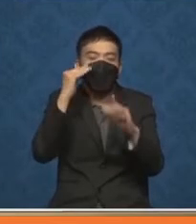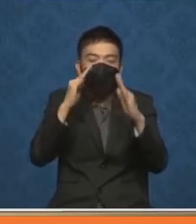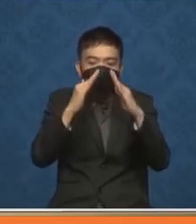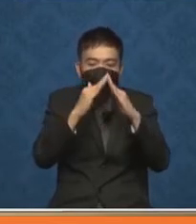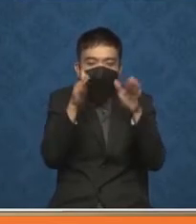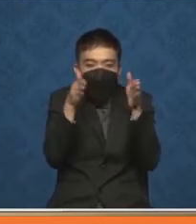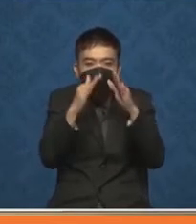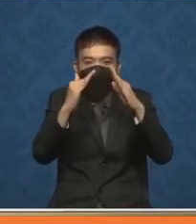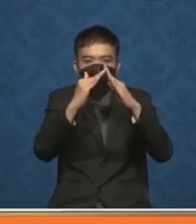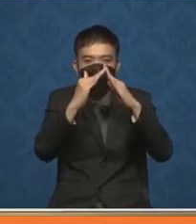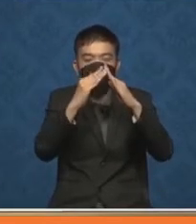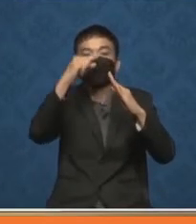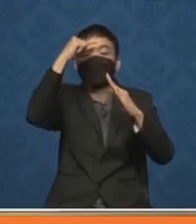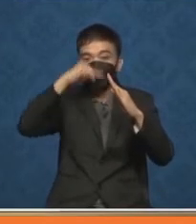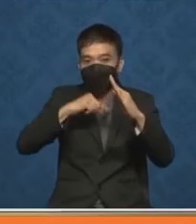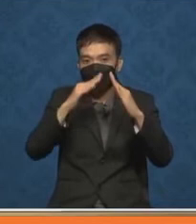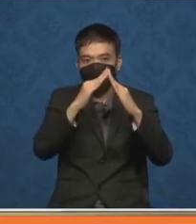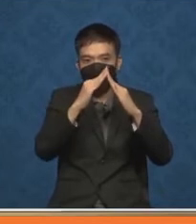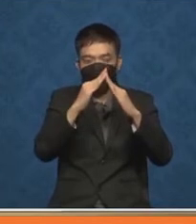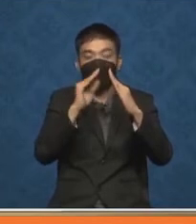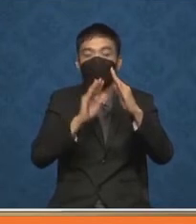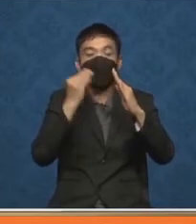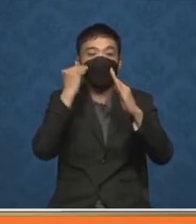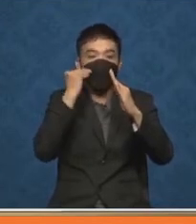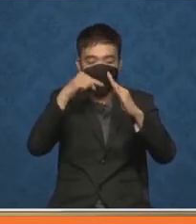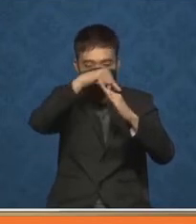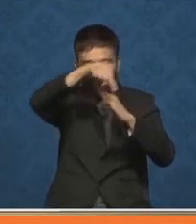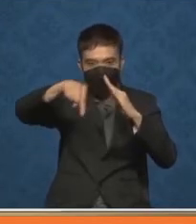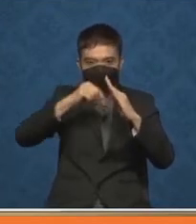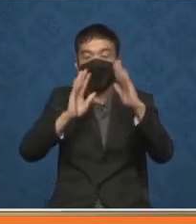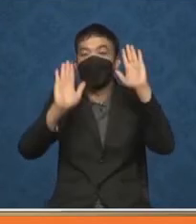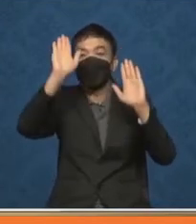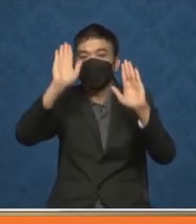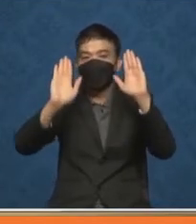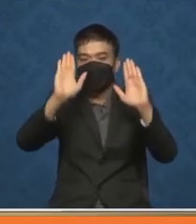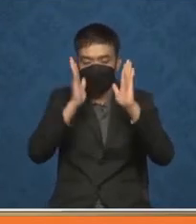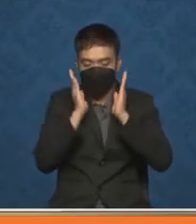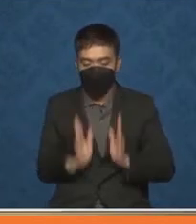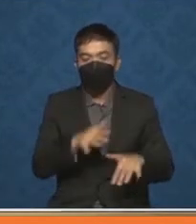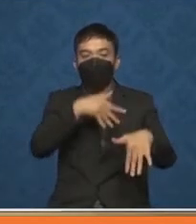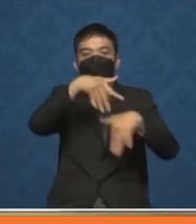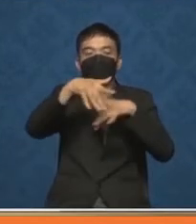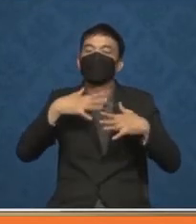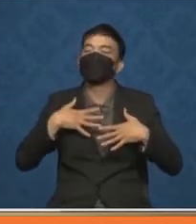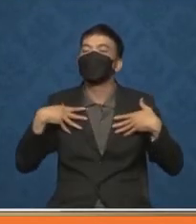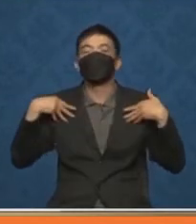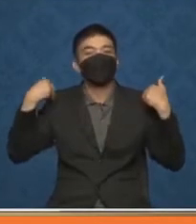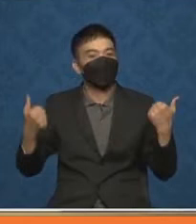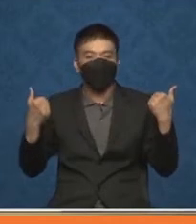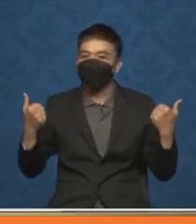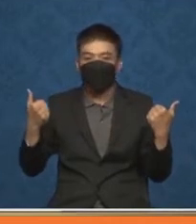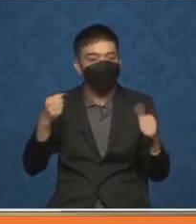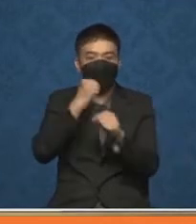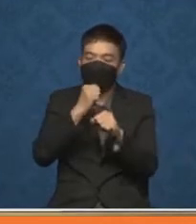งครับผมให้ชื่อมันว่าบ้านประชาธิปไตยครับมีประชาชนอยู่อย่างมีความ